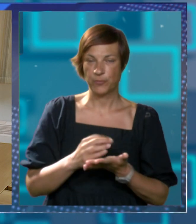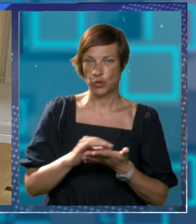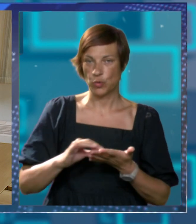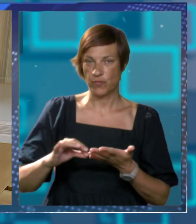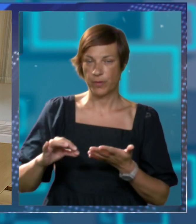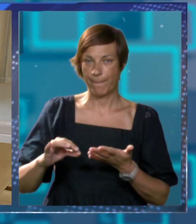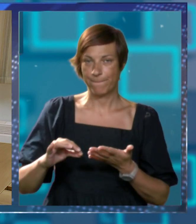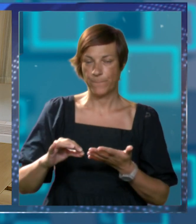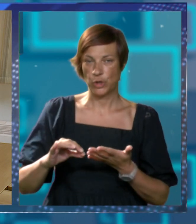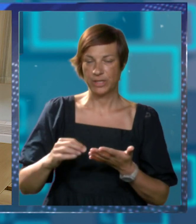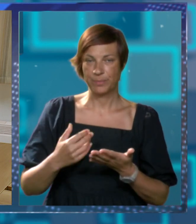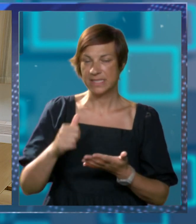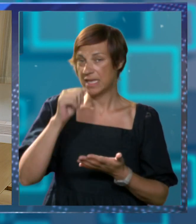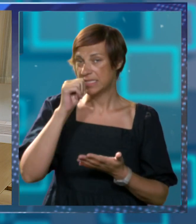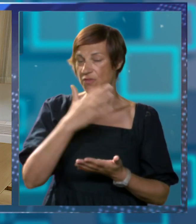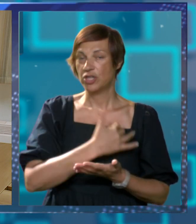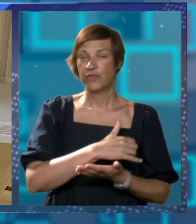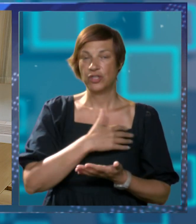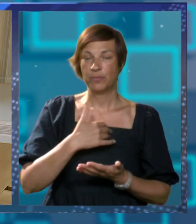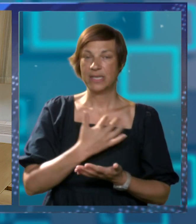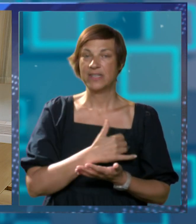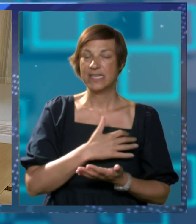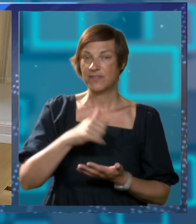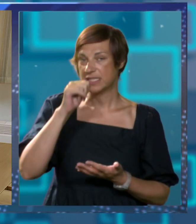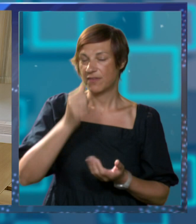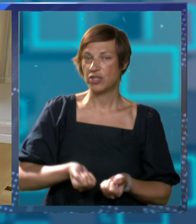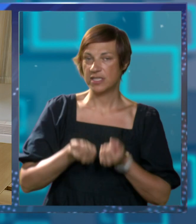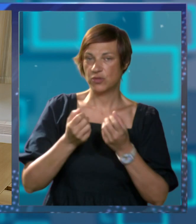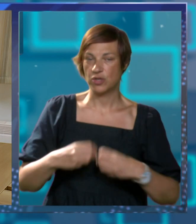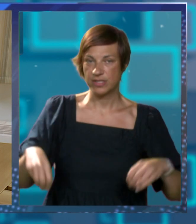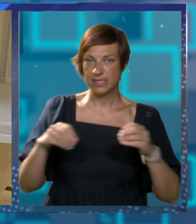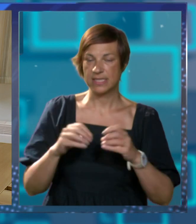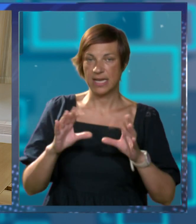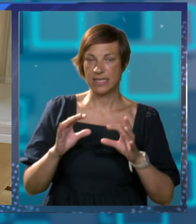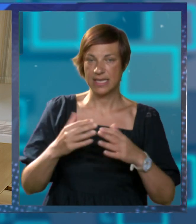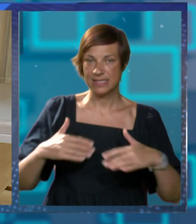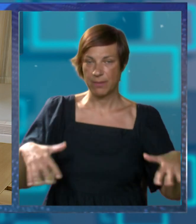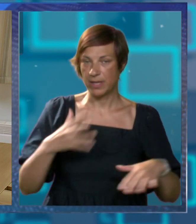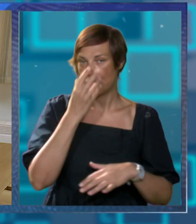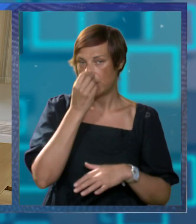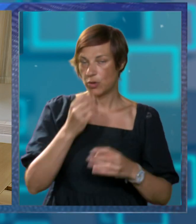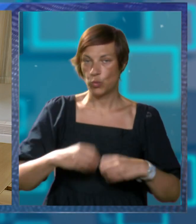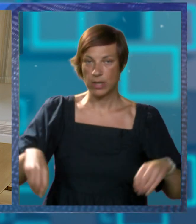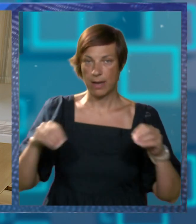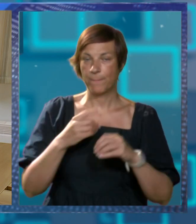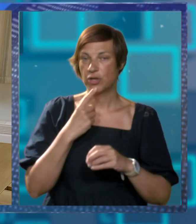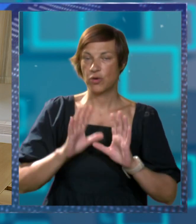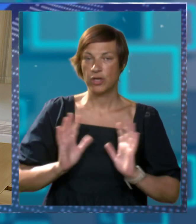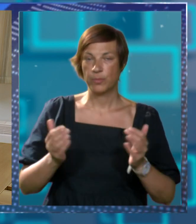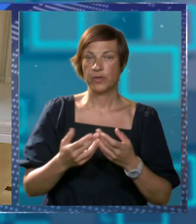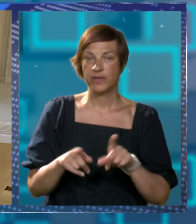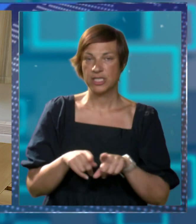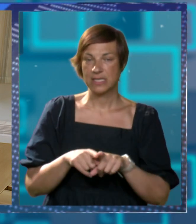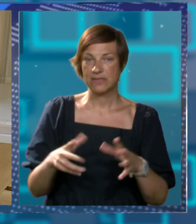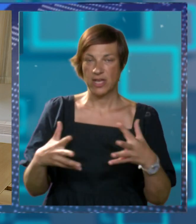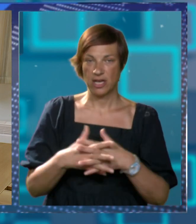Taj ugovor je potpisan sa, to jest vodovodi Hrvatske vode su nositelji tog projekta, skoro 10 milijuna kuna je taj projekt koji obuhvaća, to je u biti ista